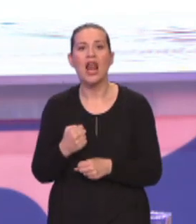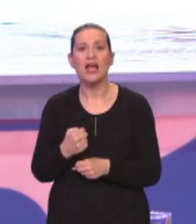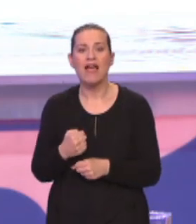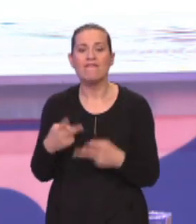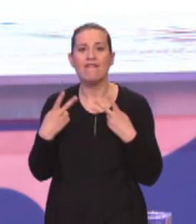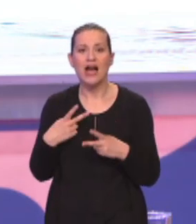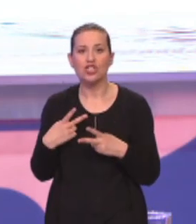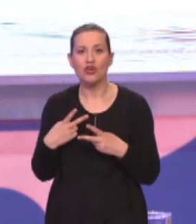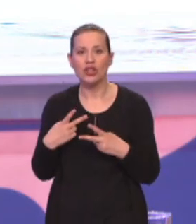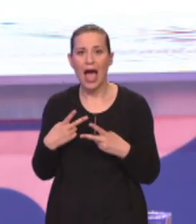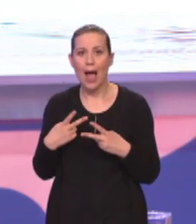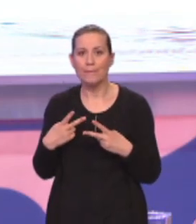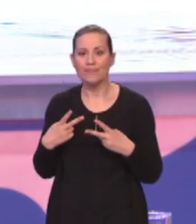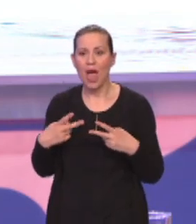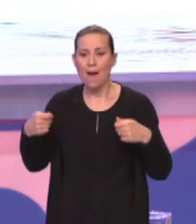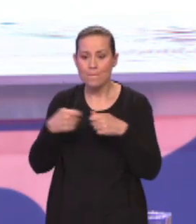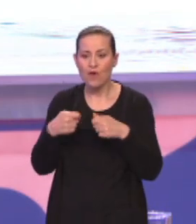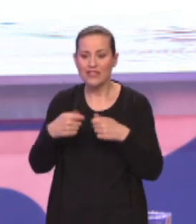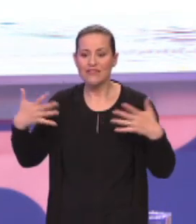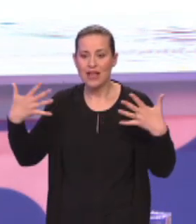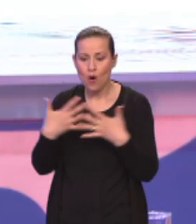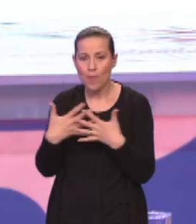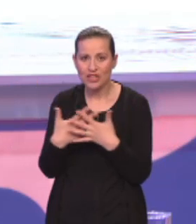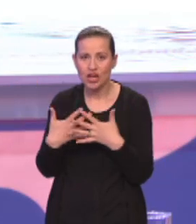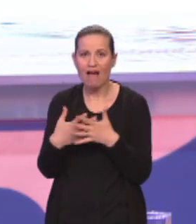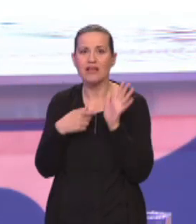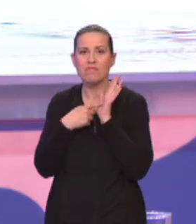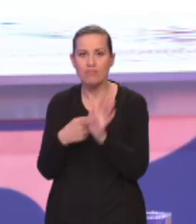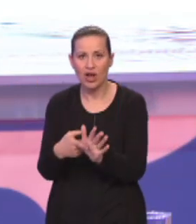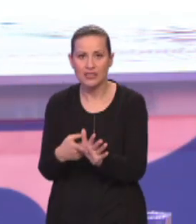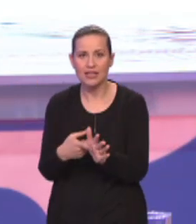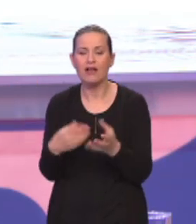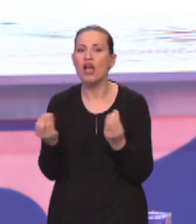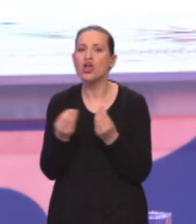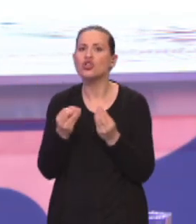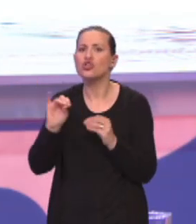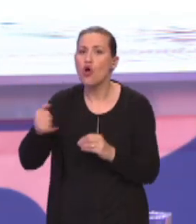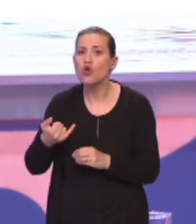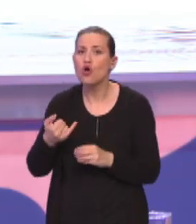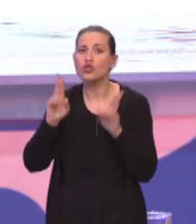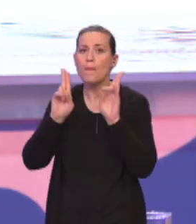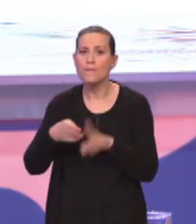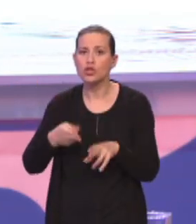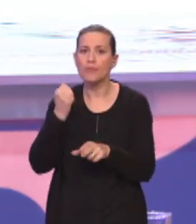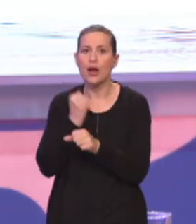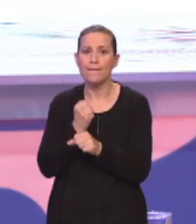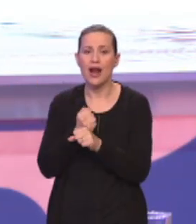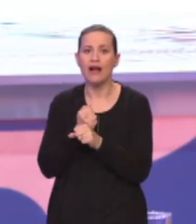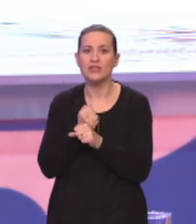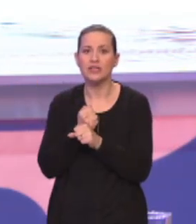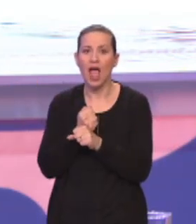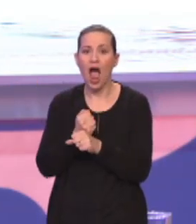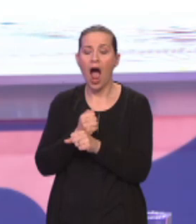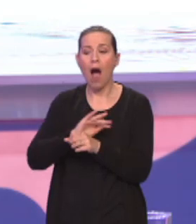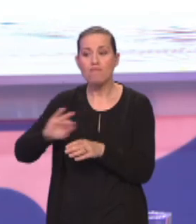bitna je interdisciplinarnost, bitno je umrežavanje, bitno je ukazivanje na ono što bih još mogli napraviti, a pogotovo